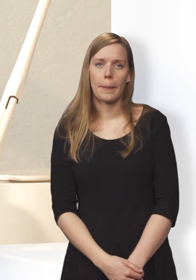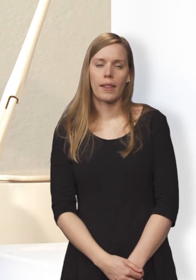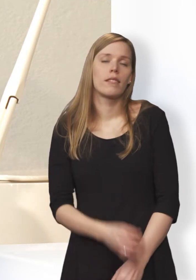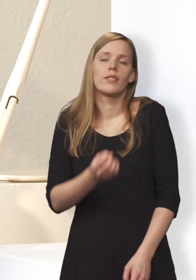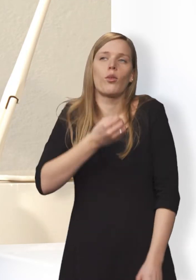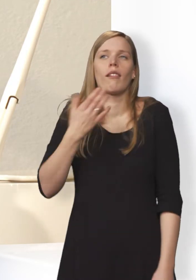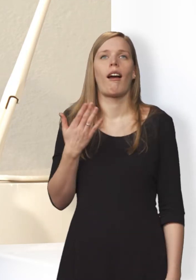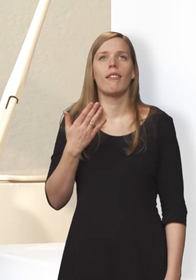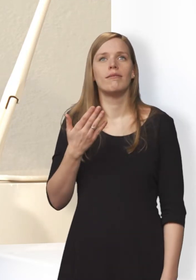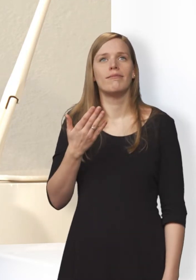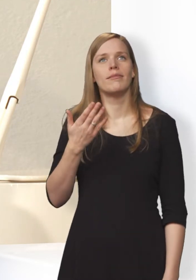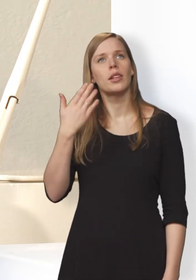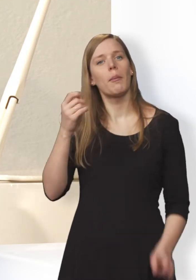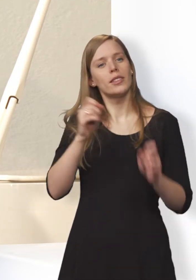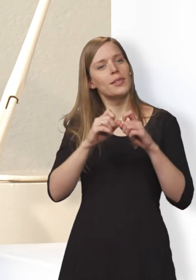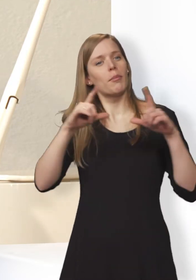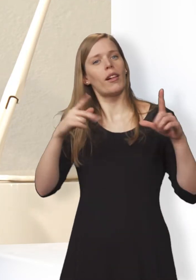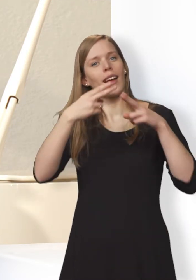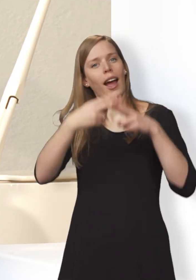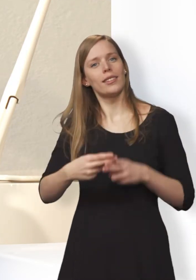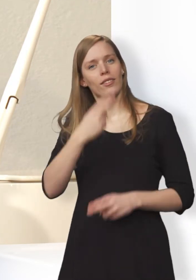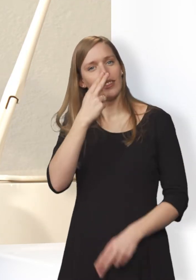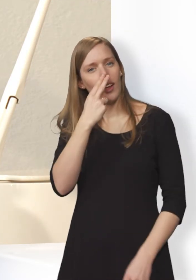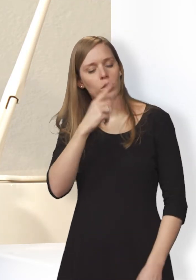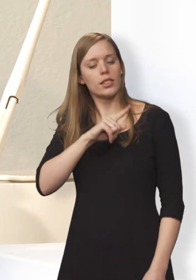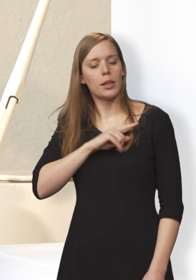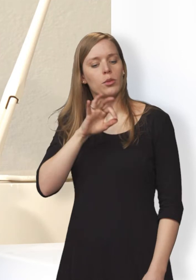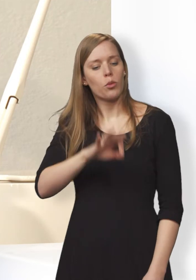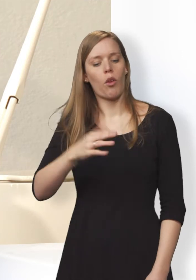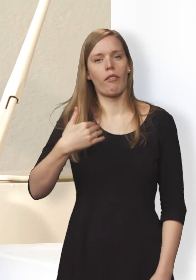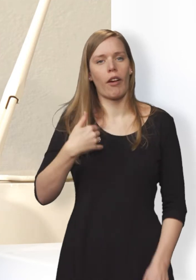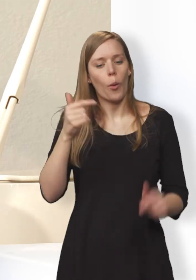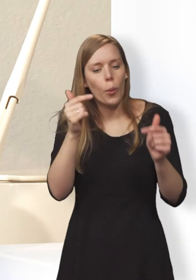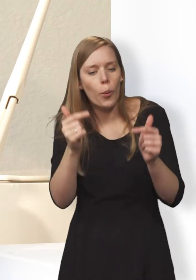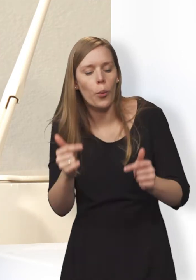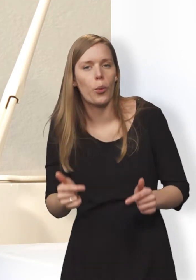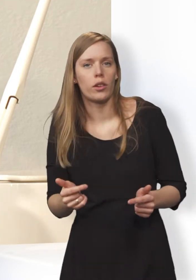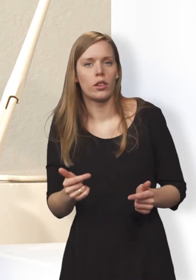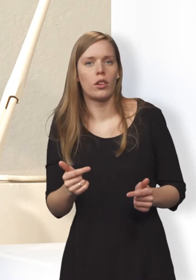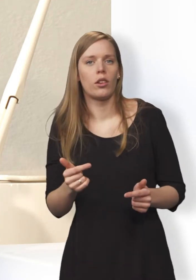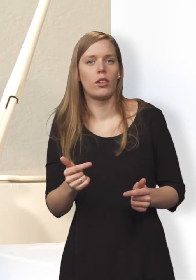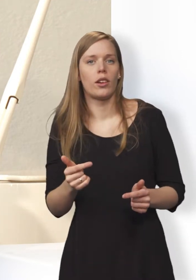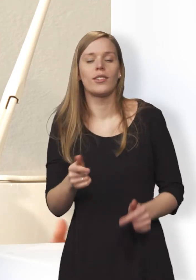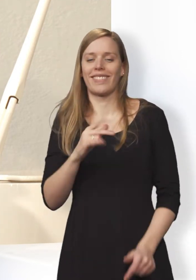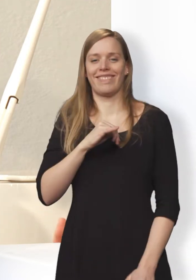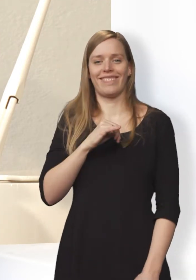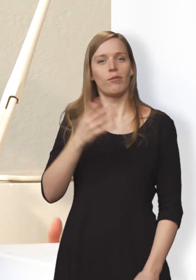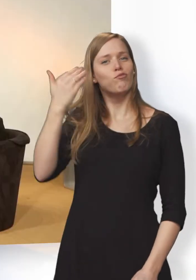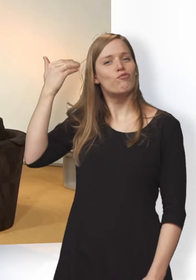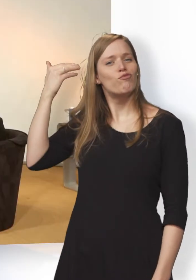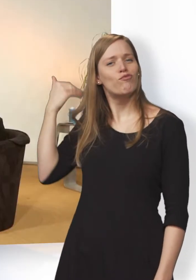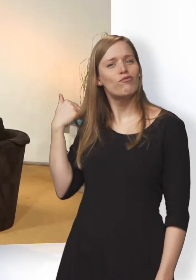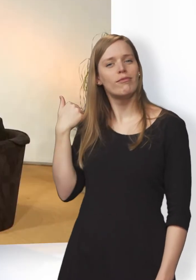ruhestand sofort gestellt dass ich für meine frau schauen und wir haben vor langer langer zeit mal so ein schönes